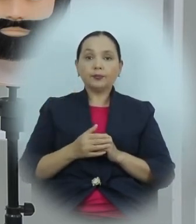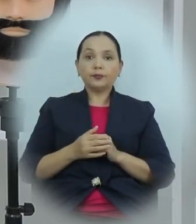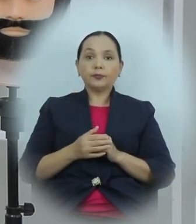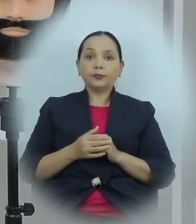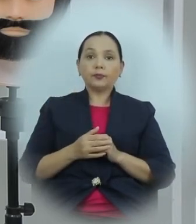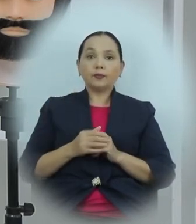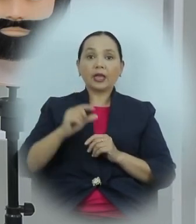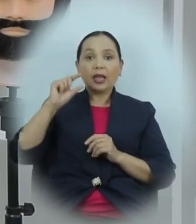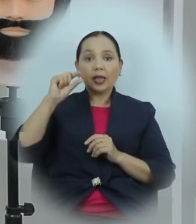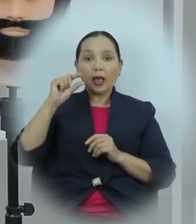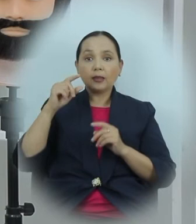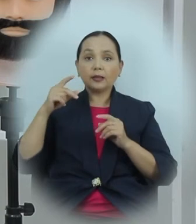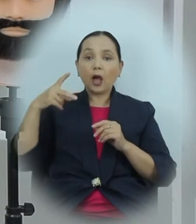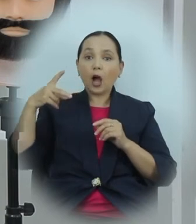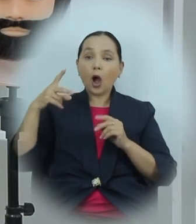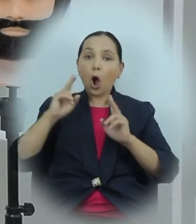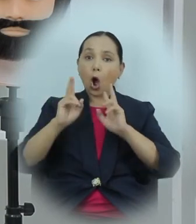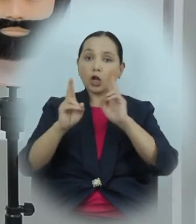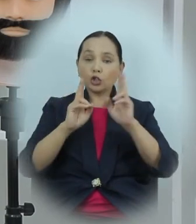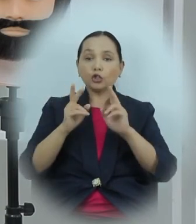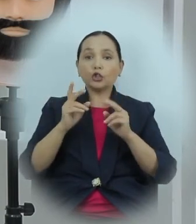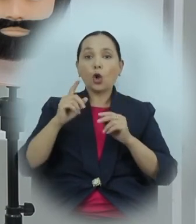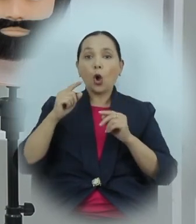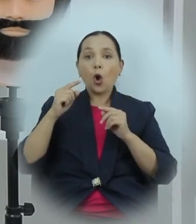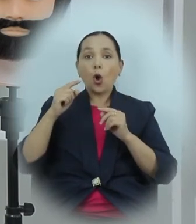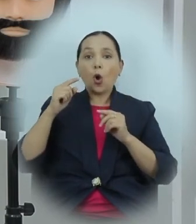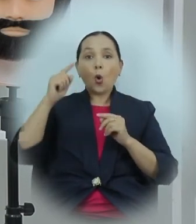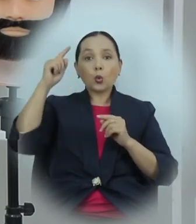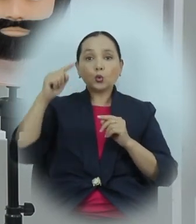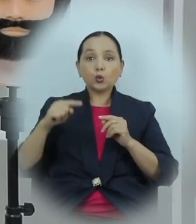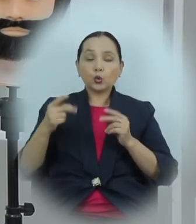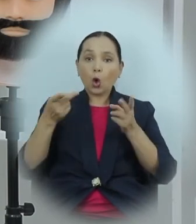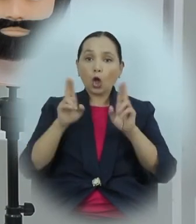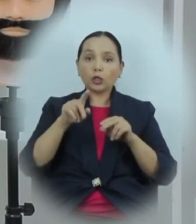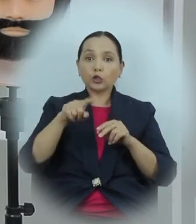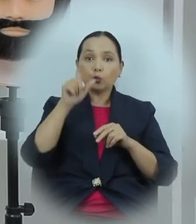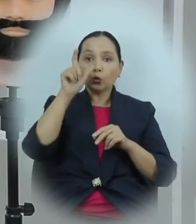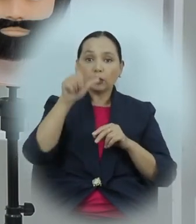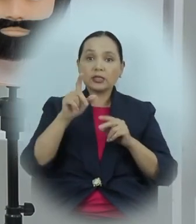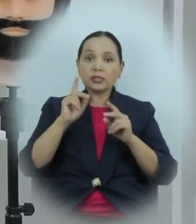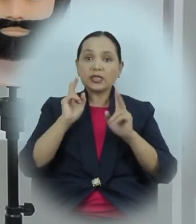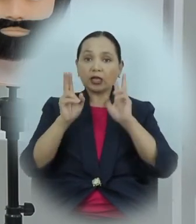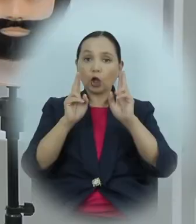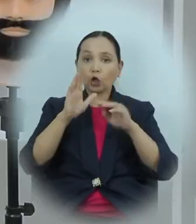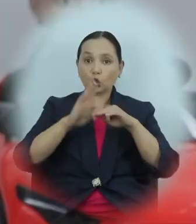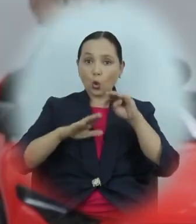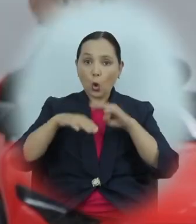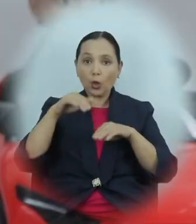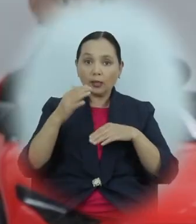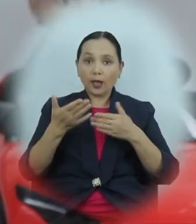ya'ni kalta qilib olish yoki uzun qoldirish bu sartarosh qo'lida, lekin sartarosh ham